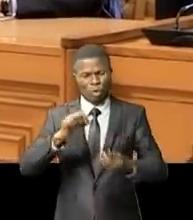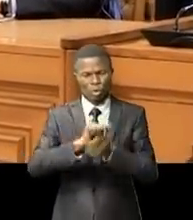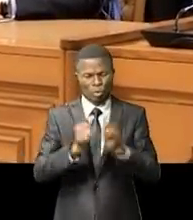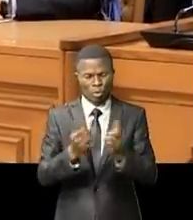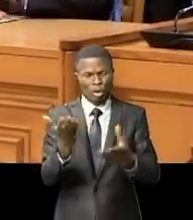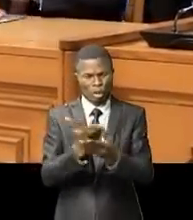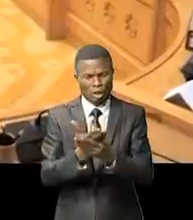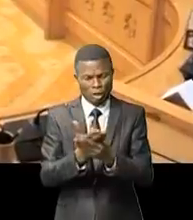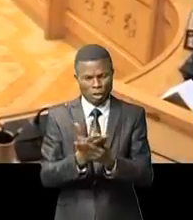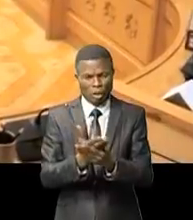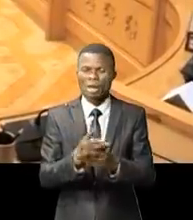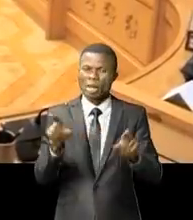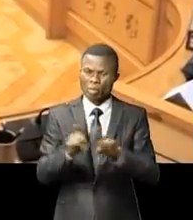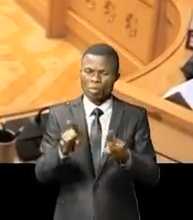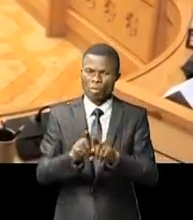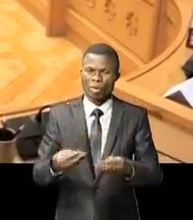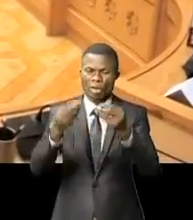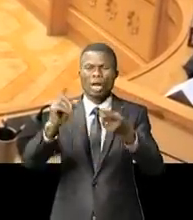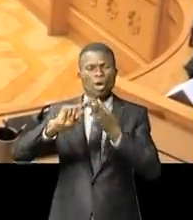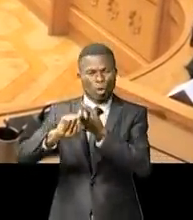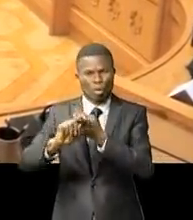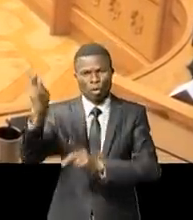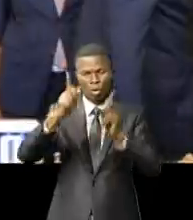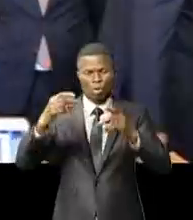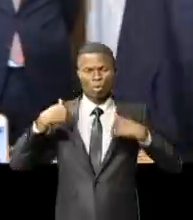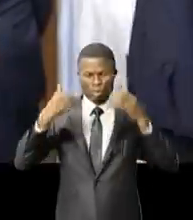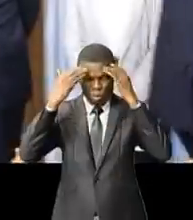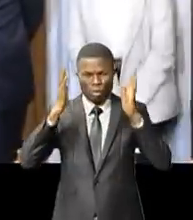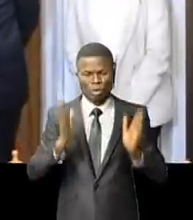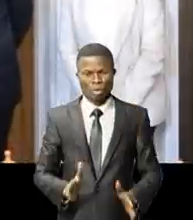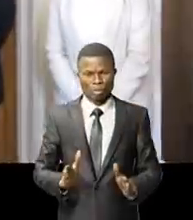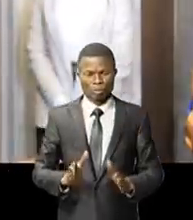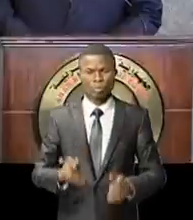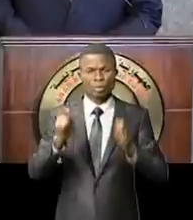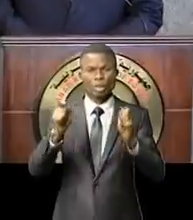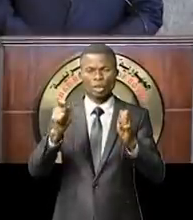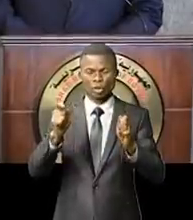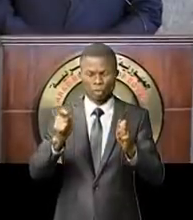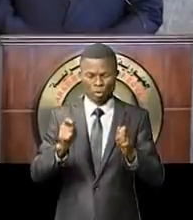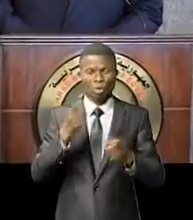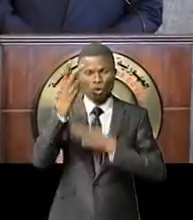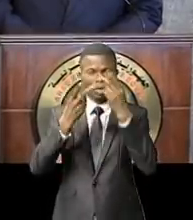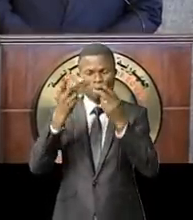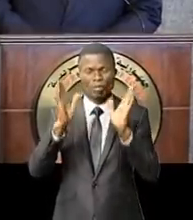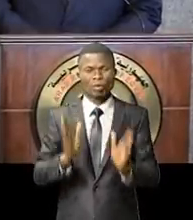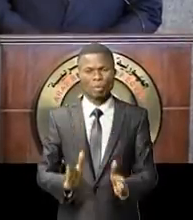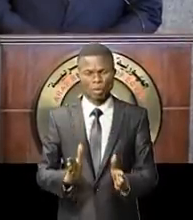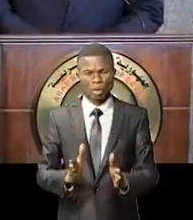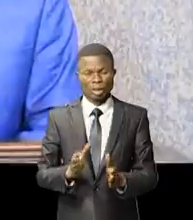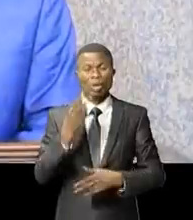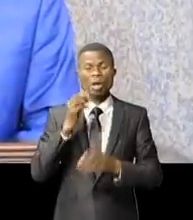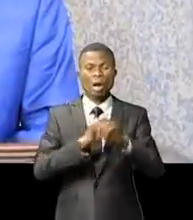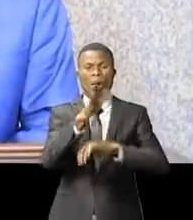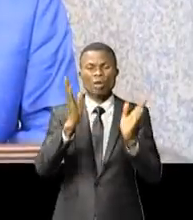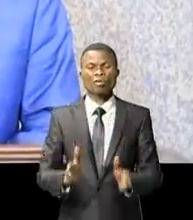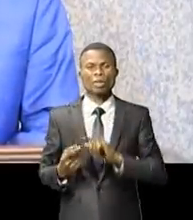un document contraignant qui donnera confiance au peuple égyptien. Un point de presse a sanctionné la visite égyptienne où l'envoyé